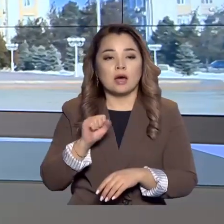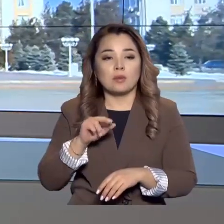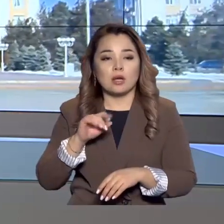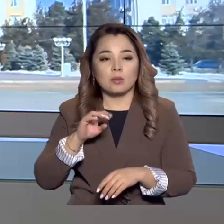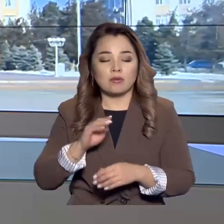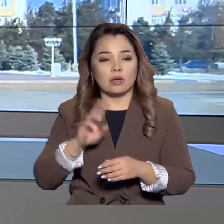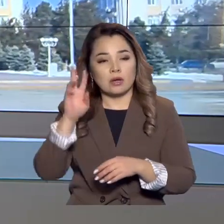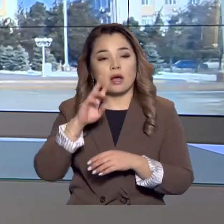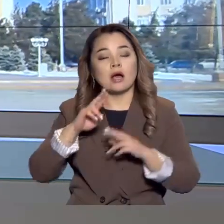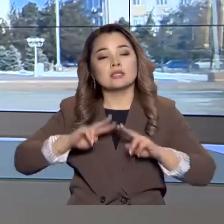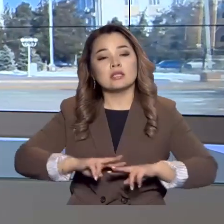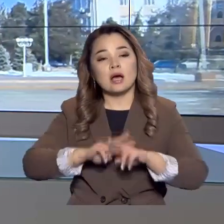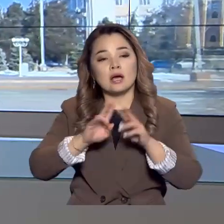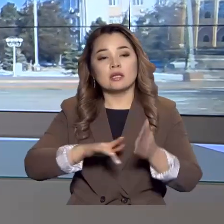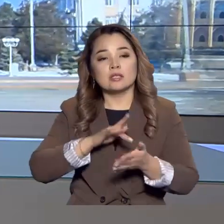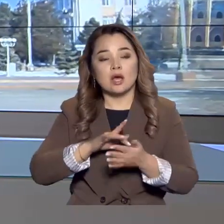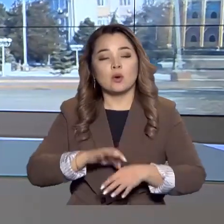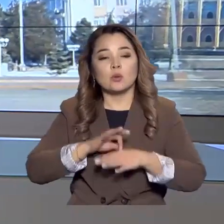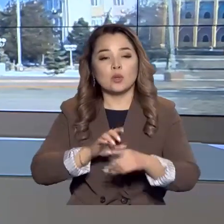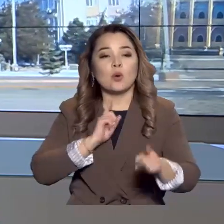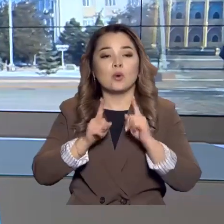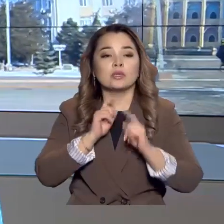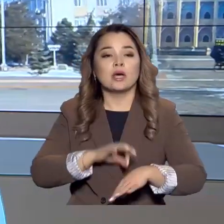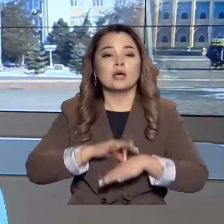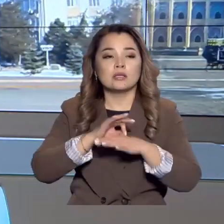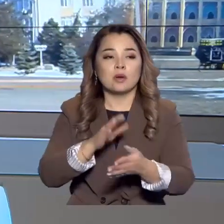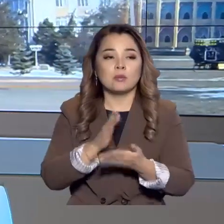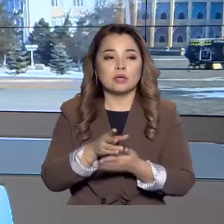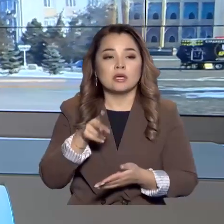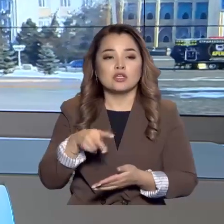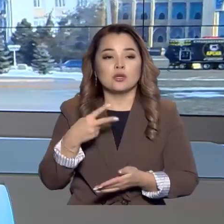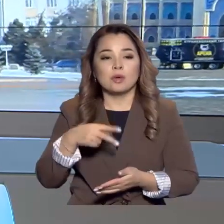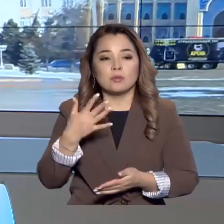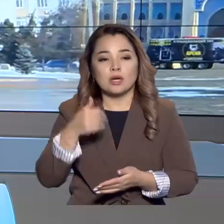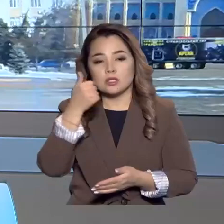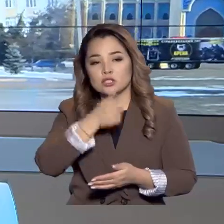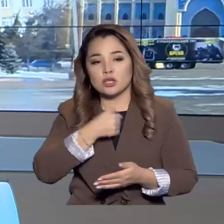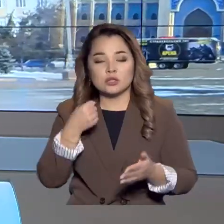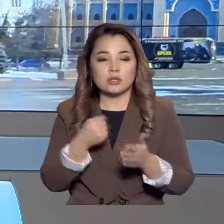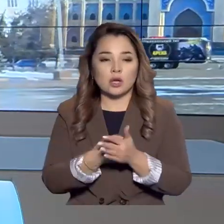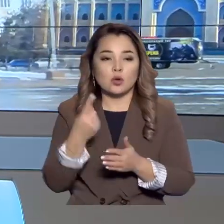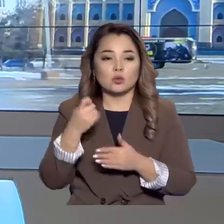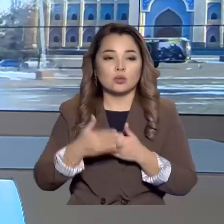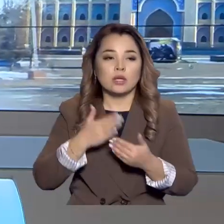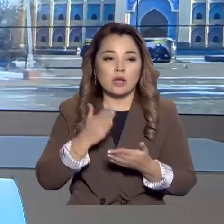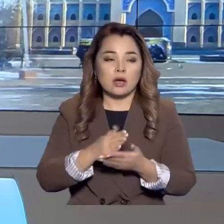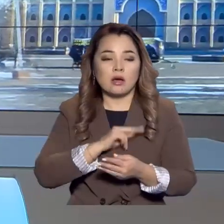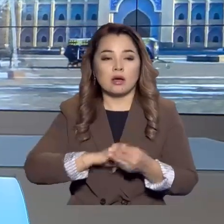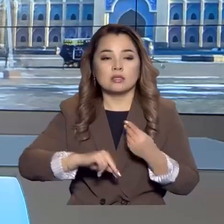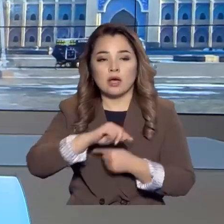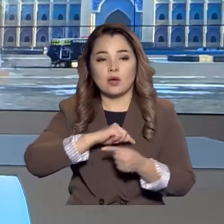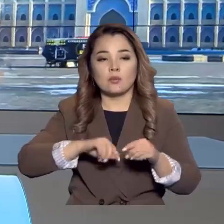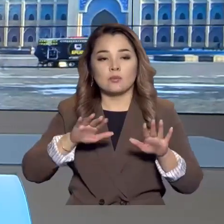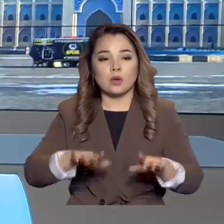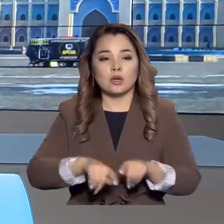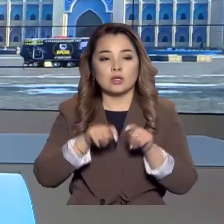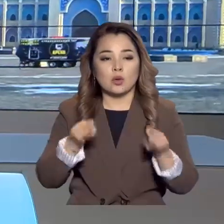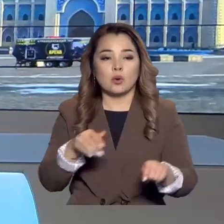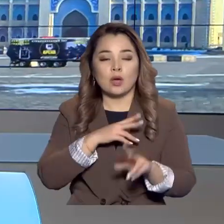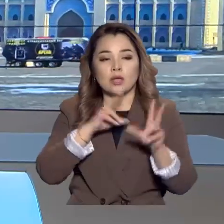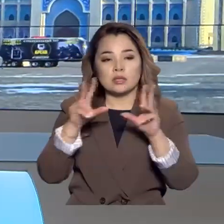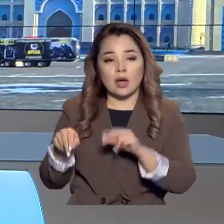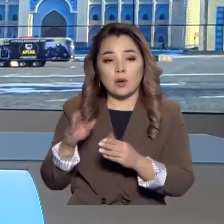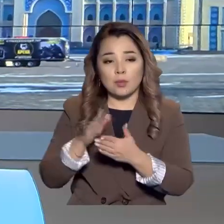Сапарбаев елордада брифинг барысында айтты. Облыс әкімі 2025 жылға дейін өңірде 100-ден астам үлкен кәсіпорын ашылады деп уәде етті.